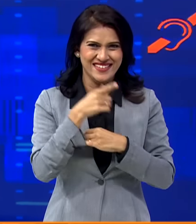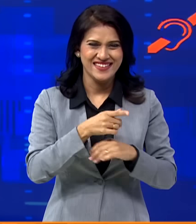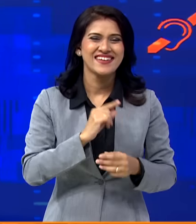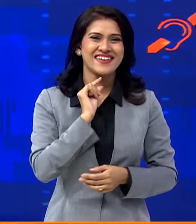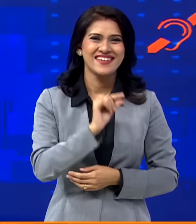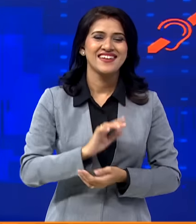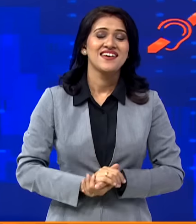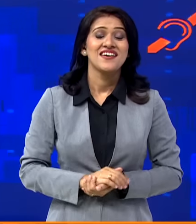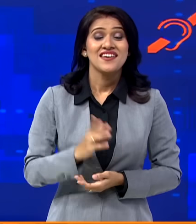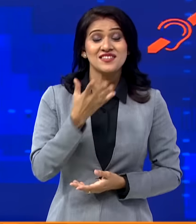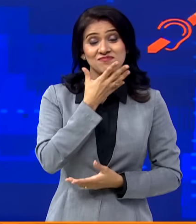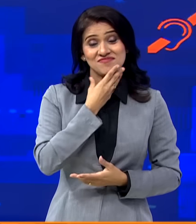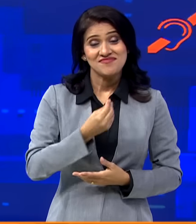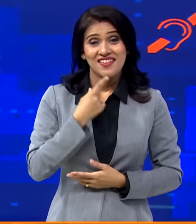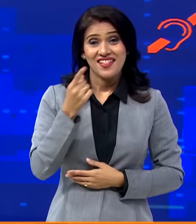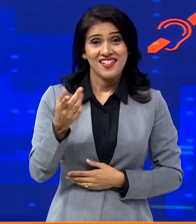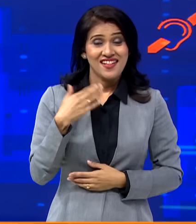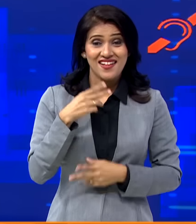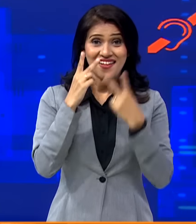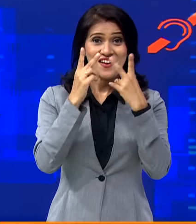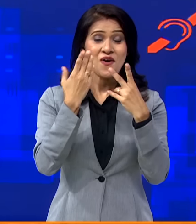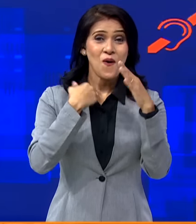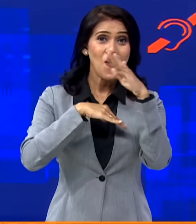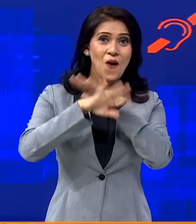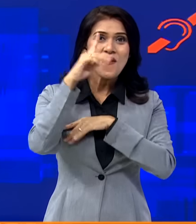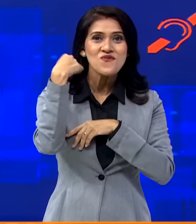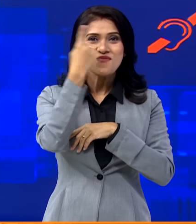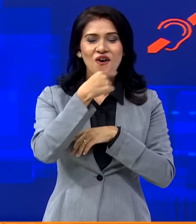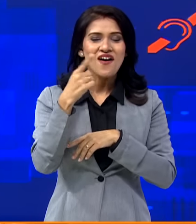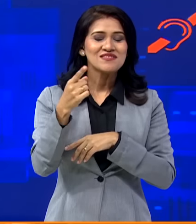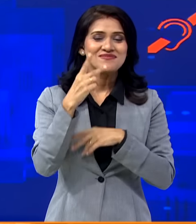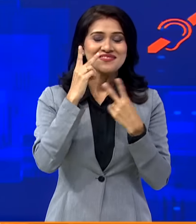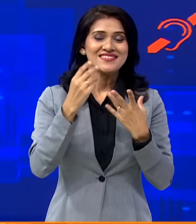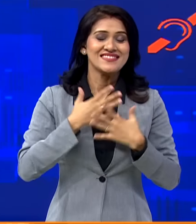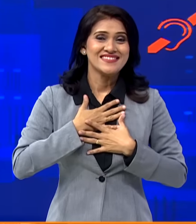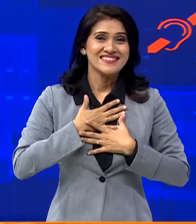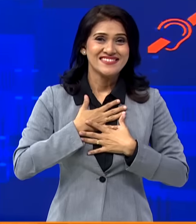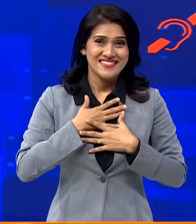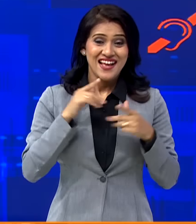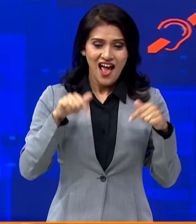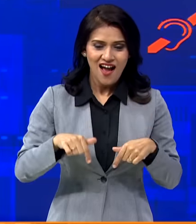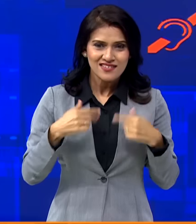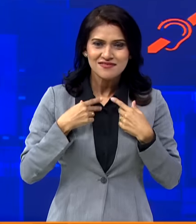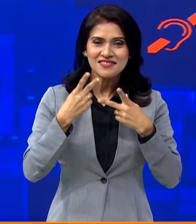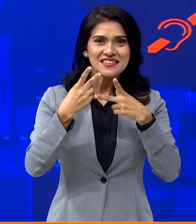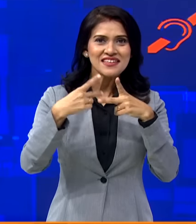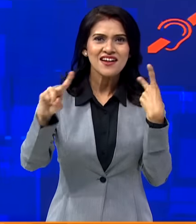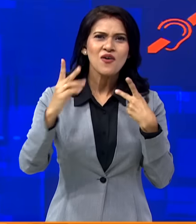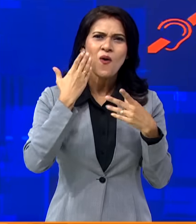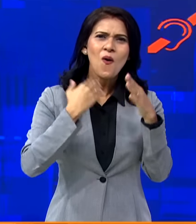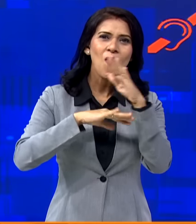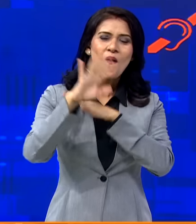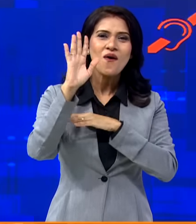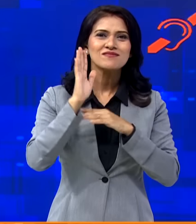उन तस्वीरों को देख के मुझे खुद यकीन नहीं हो रहा है कि जो आदमी आज यहां बैठा है यह वही है जो